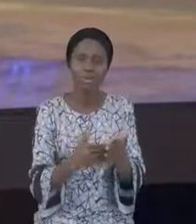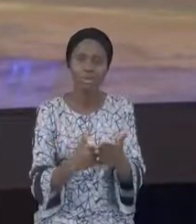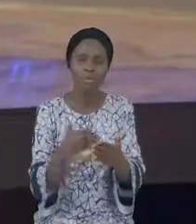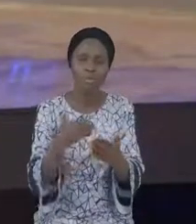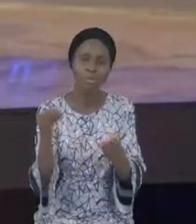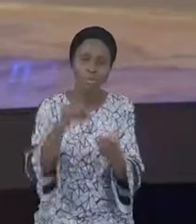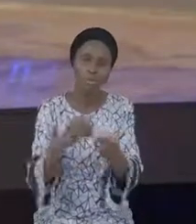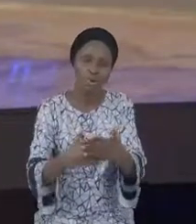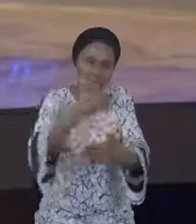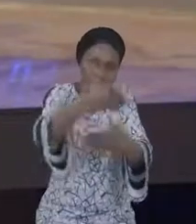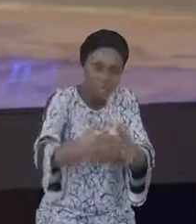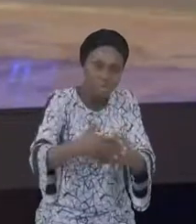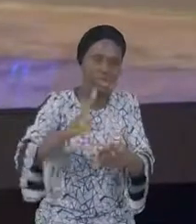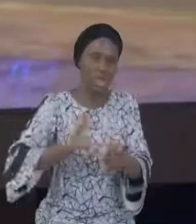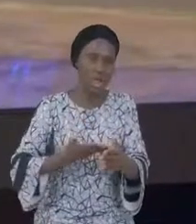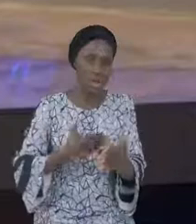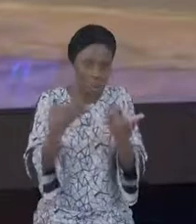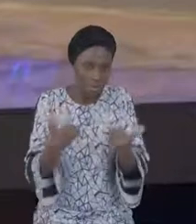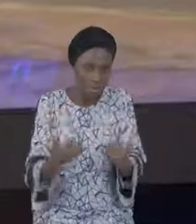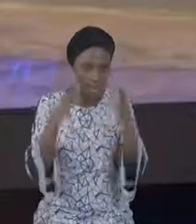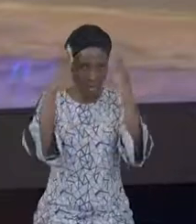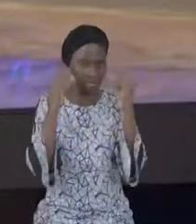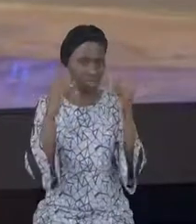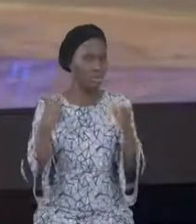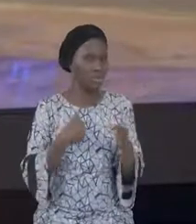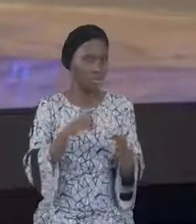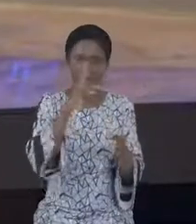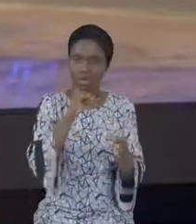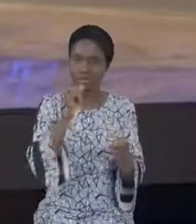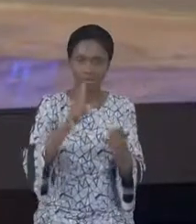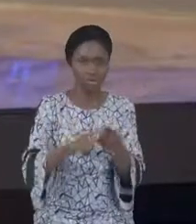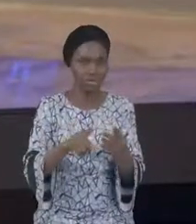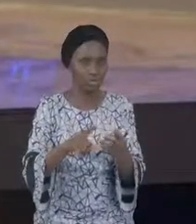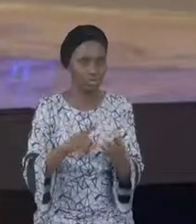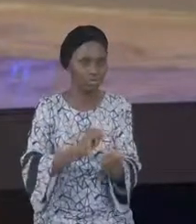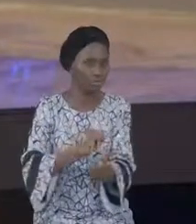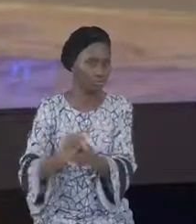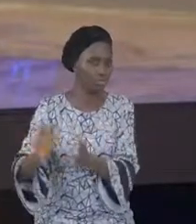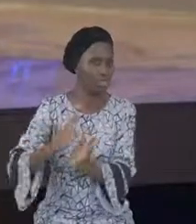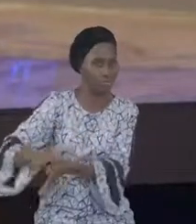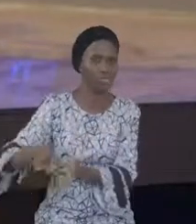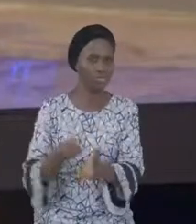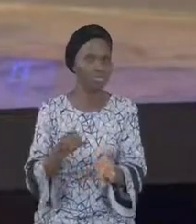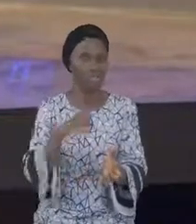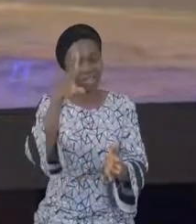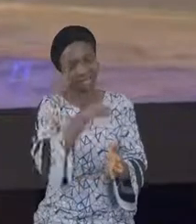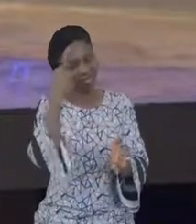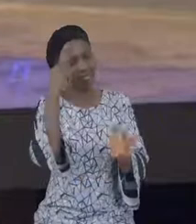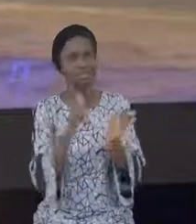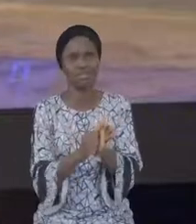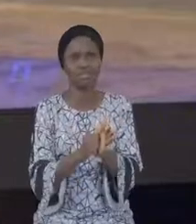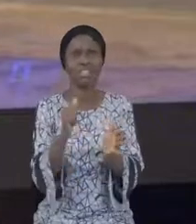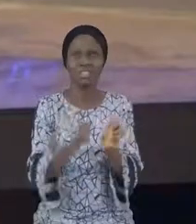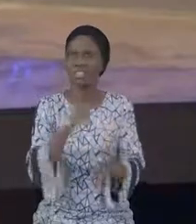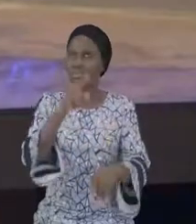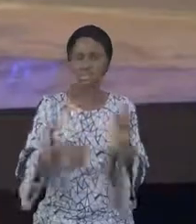expérience présente, we shouldn't dismiss it and say that cannot be true. Cela pour dire que because cela ne I'm not peut there. Jamais